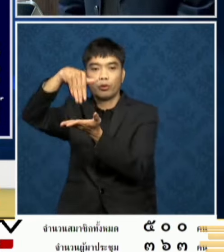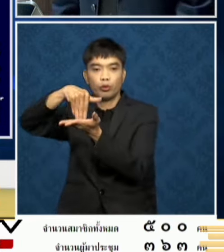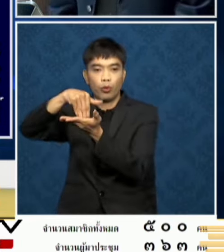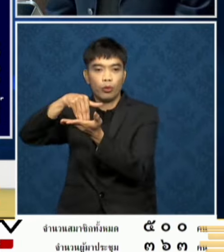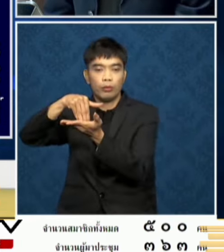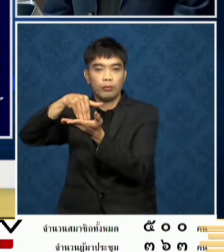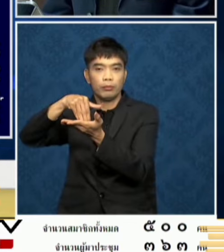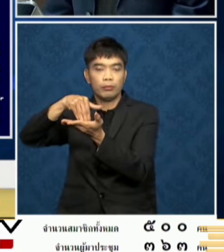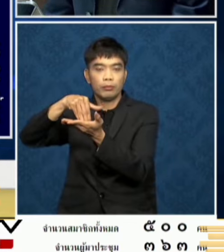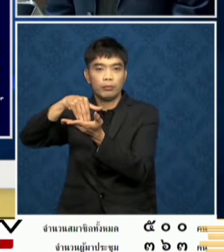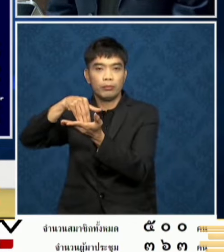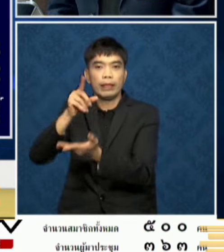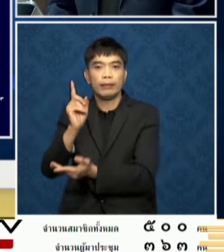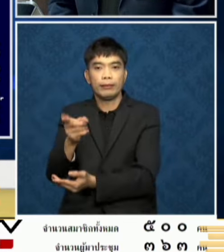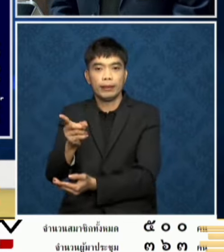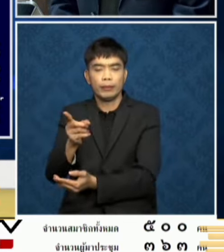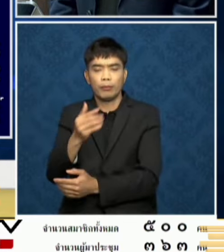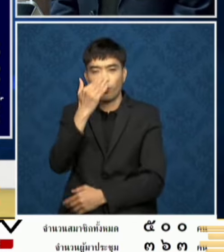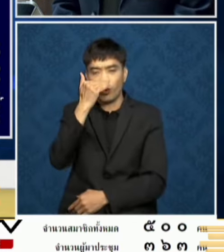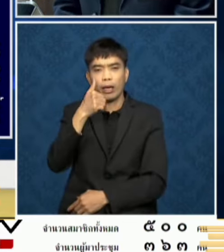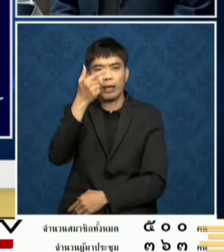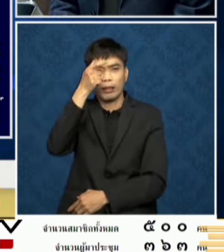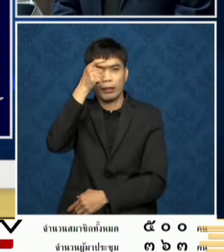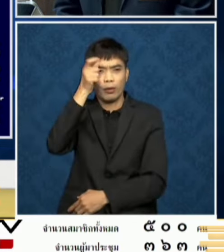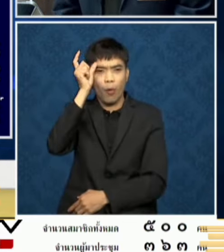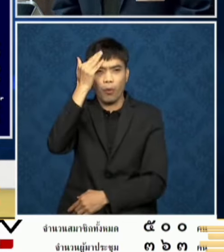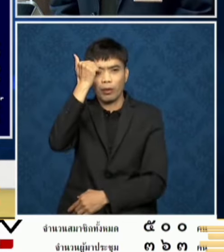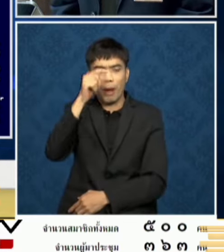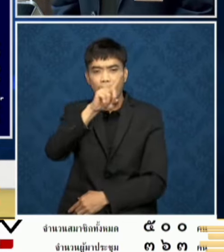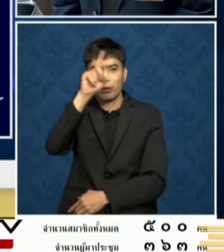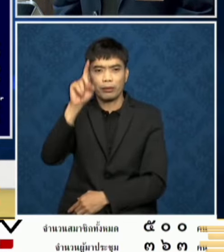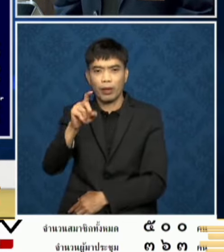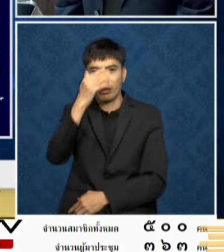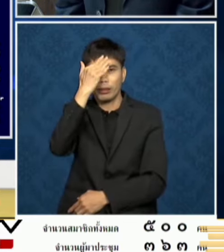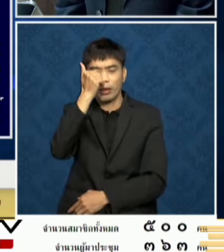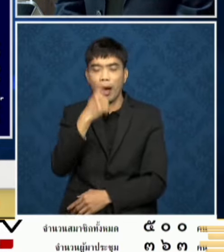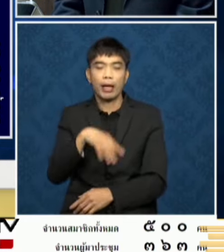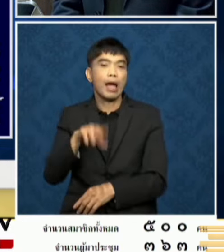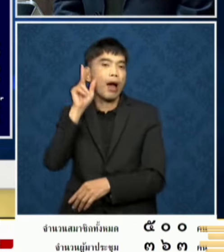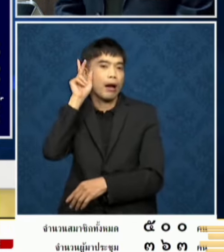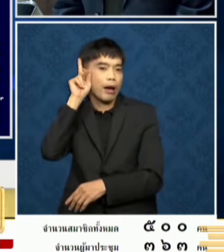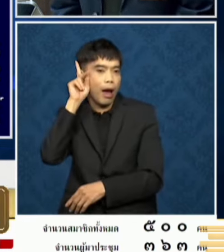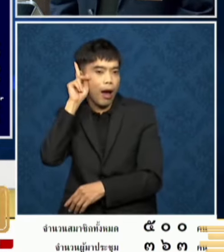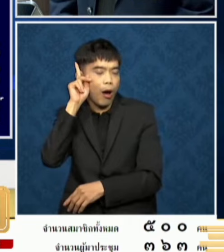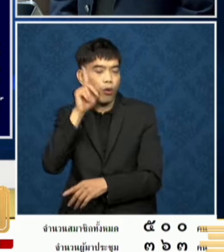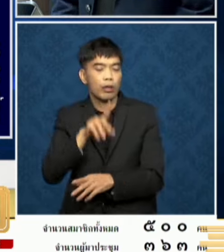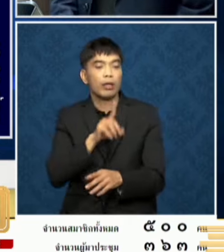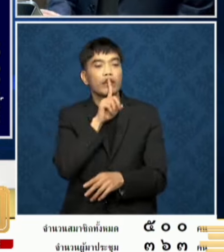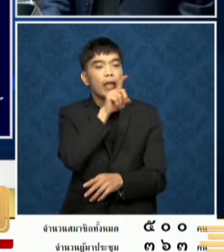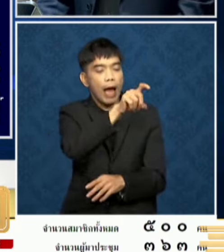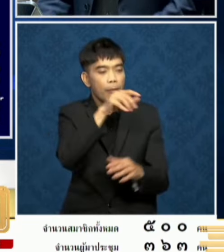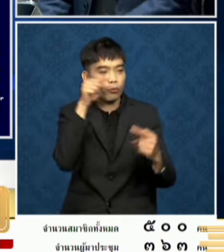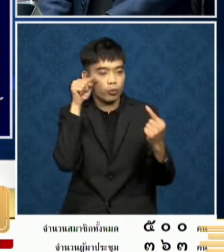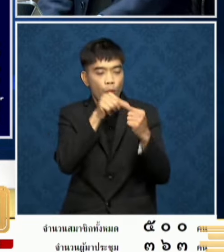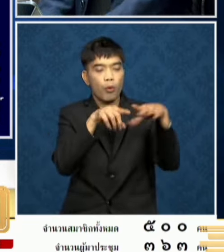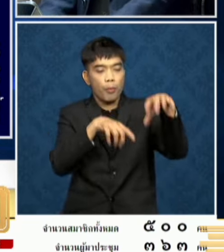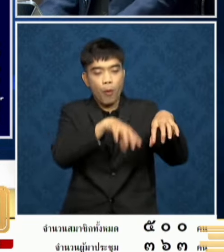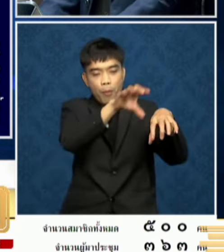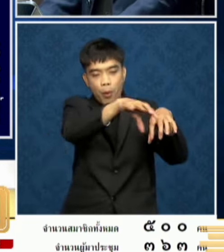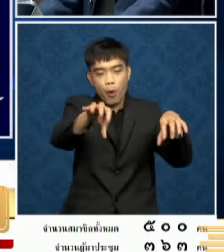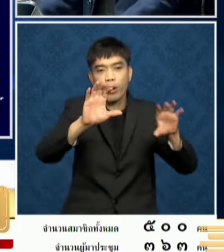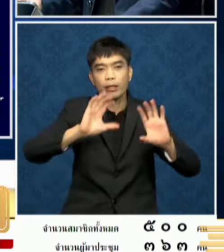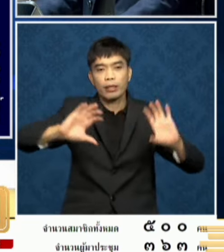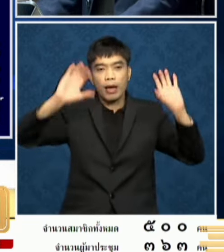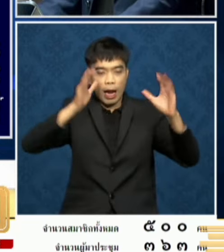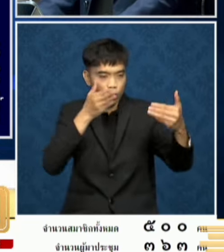ริงๆผมก็สงสัยมานานแล้วครับท่านประธานว่าทำไมศูนย์ถึงเลือกที่จะตรวจสอบข่าวจากหน่วยงานราชการเท่านั้นแต่ไม่เป็นไรครับโทษไว้ก่อน